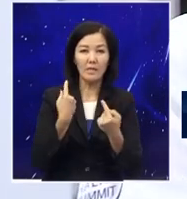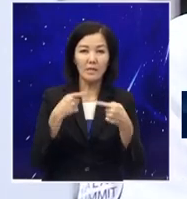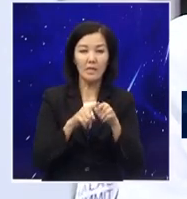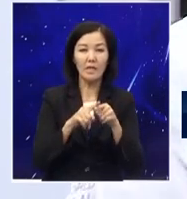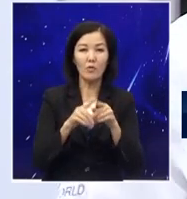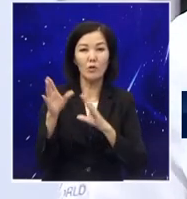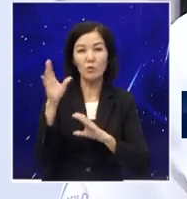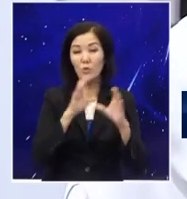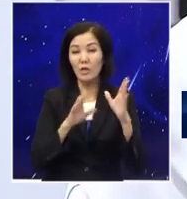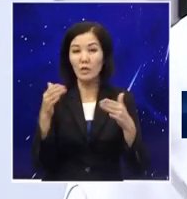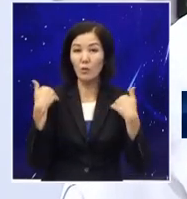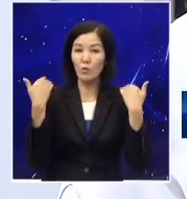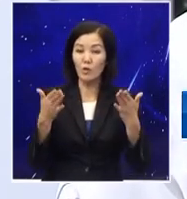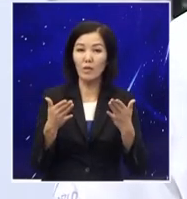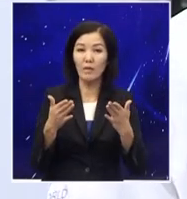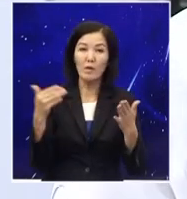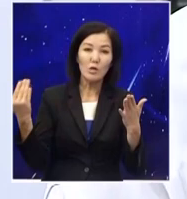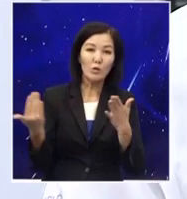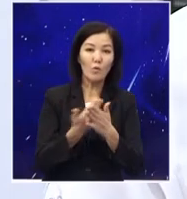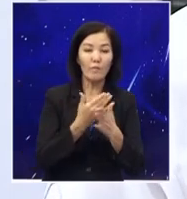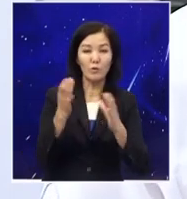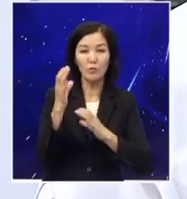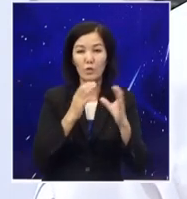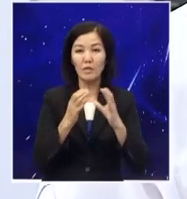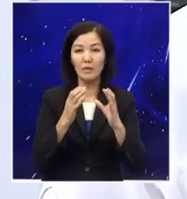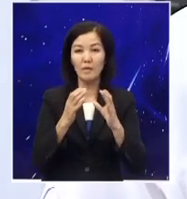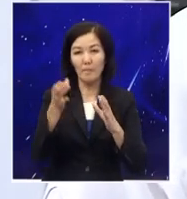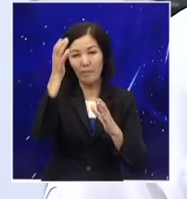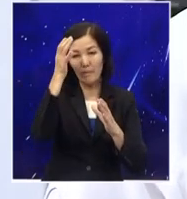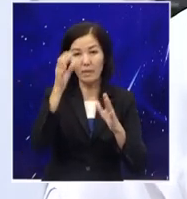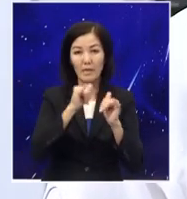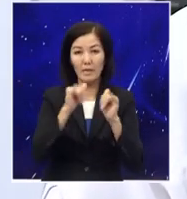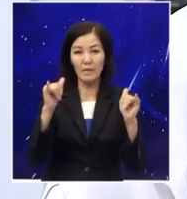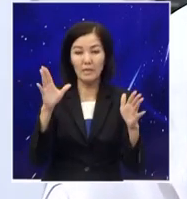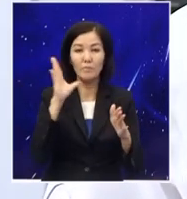студенттерін құттықтаймын. Бұл заманауи технология білімгерлер мүмкіндігіне еселейді. Алдағы